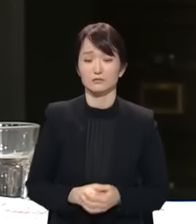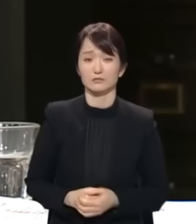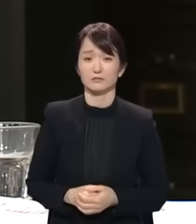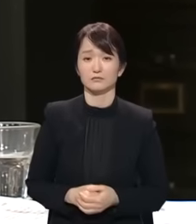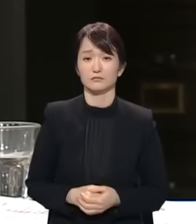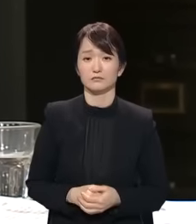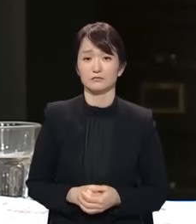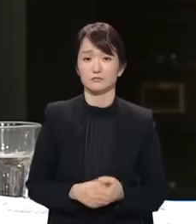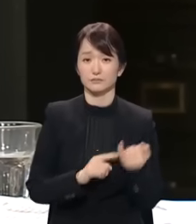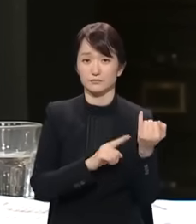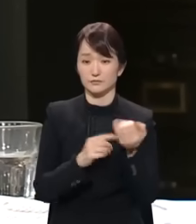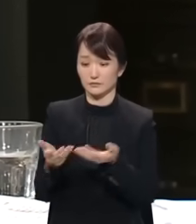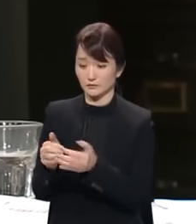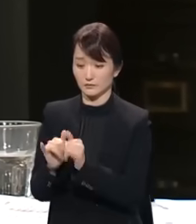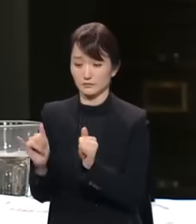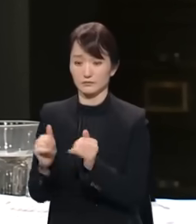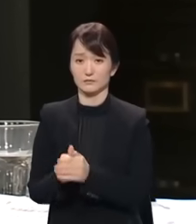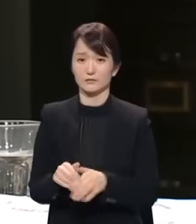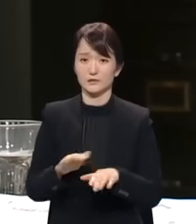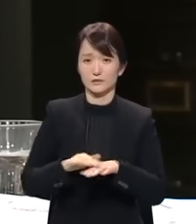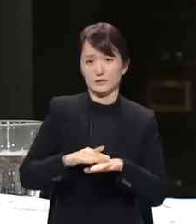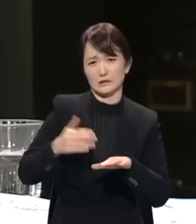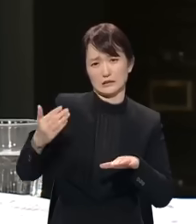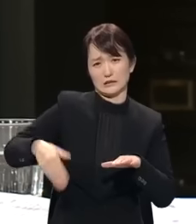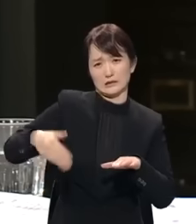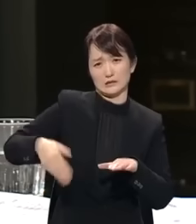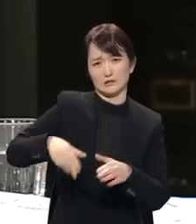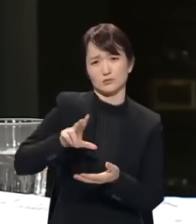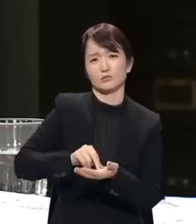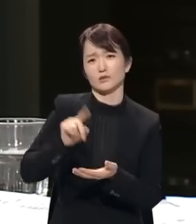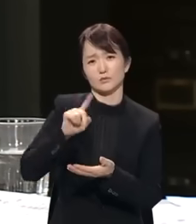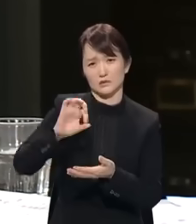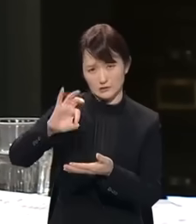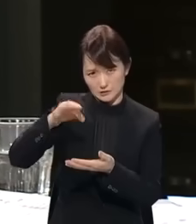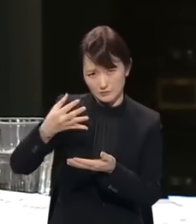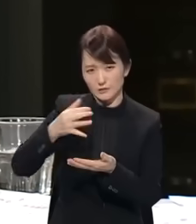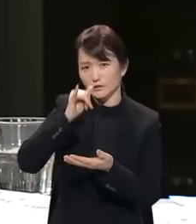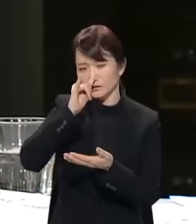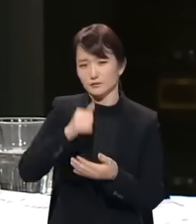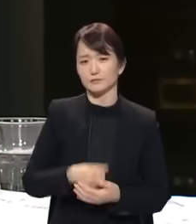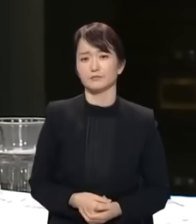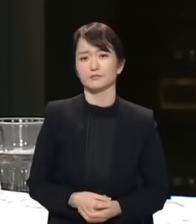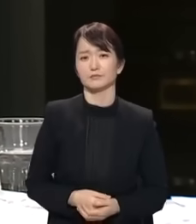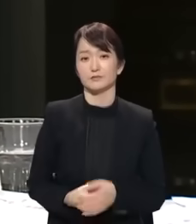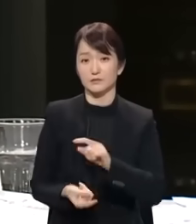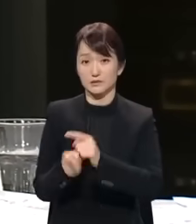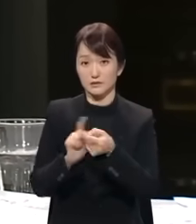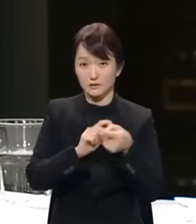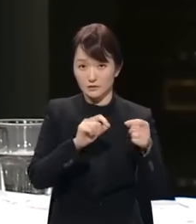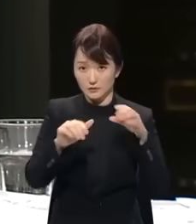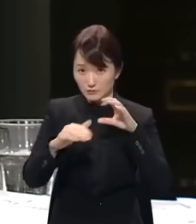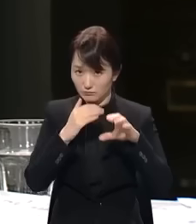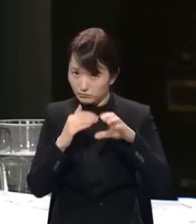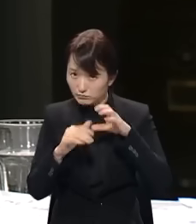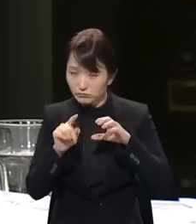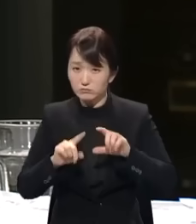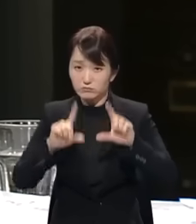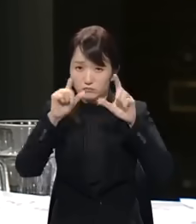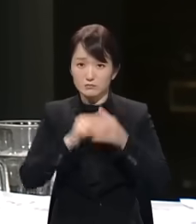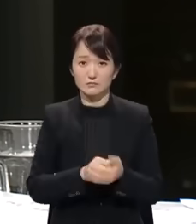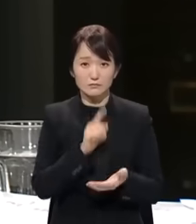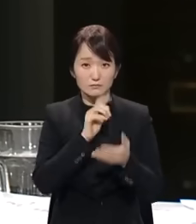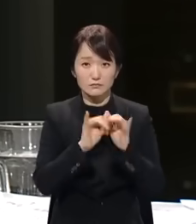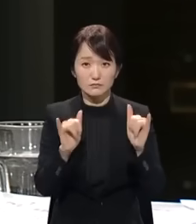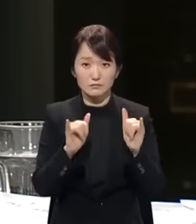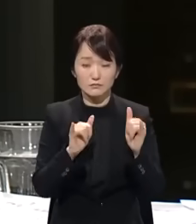제보자, 그리고 직원 간에는 해결되지 않은 문제, 급여 문제가 있었습니다. 자, 그런데 서로 대화를 주고받은 그날